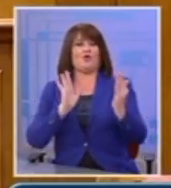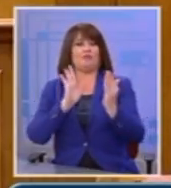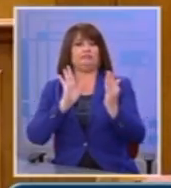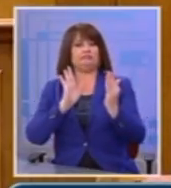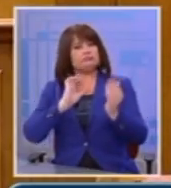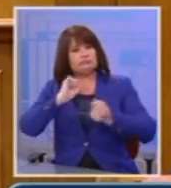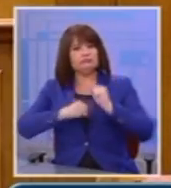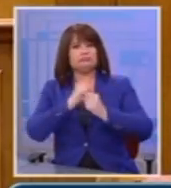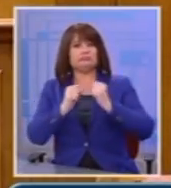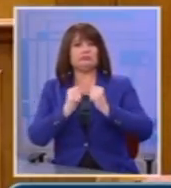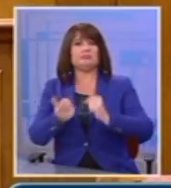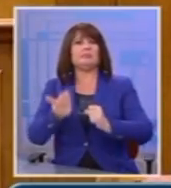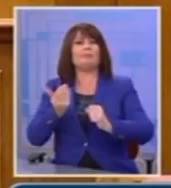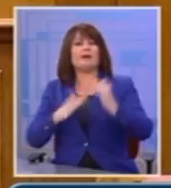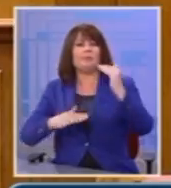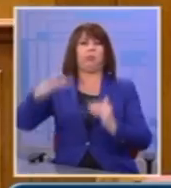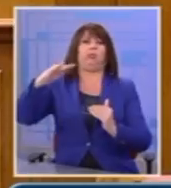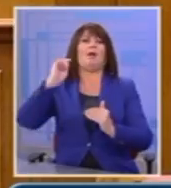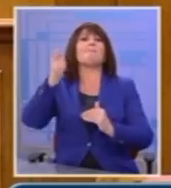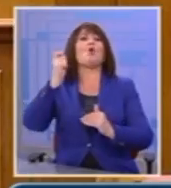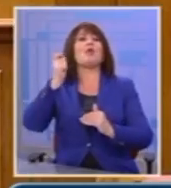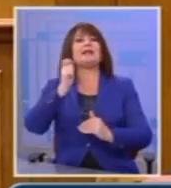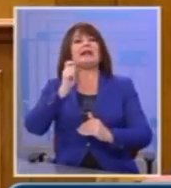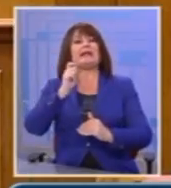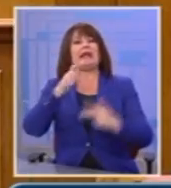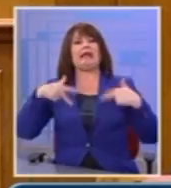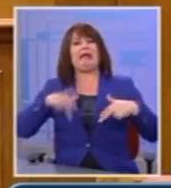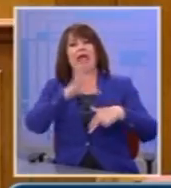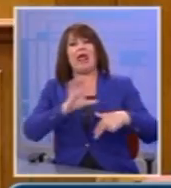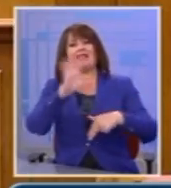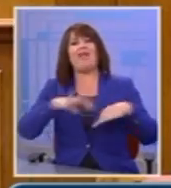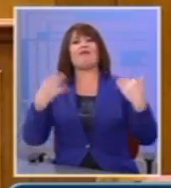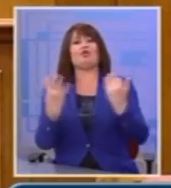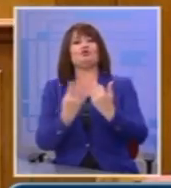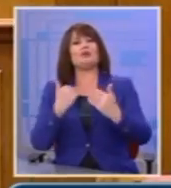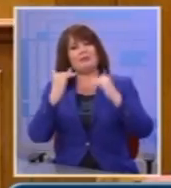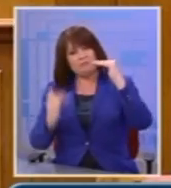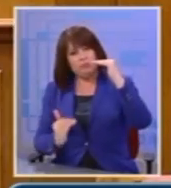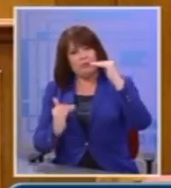αποκαθιστώντας τη χαμένη πολιτική ισοτιμία της Ελλάδας με τα άλλα κράτη της Ευρωζώνης.